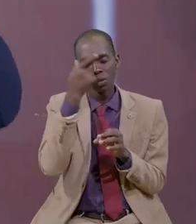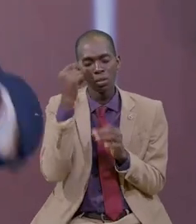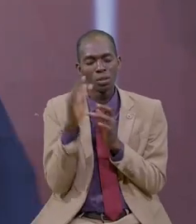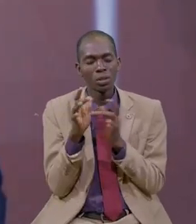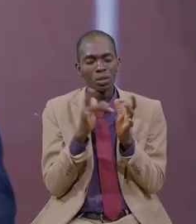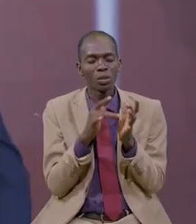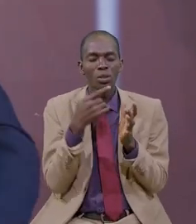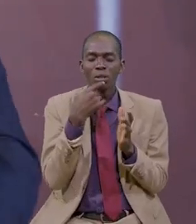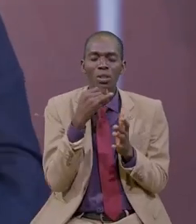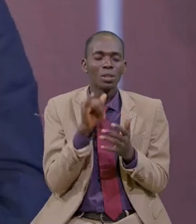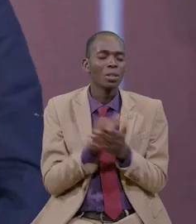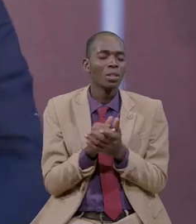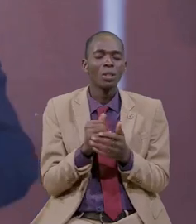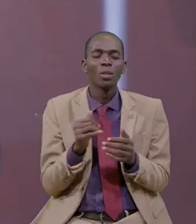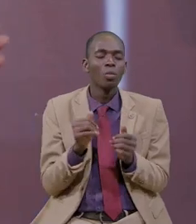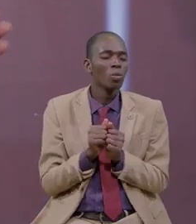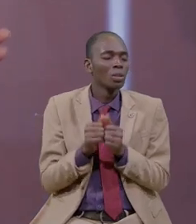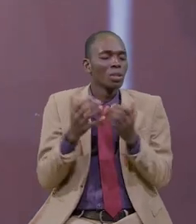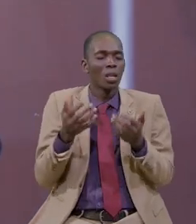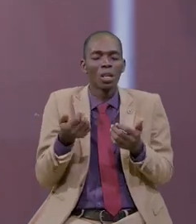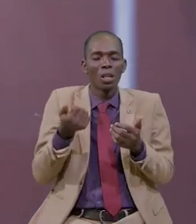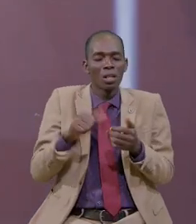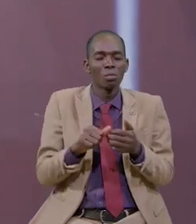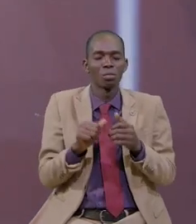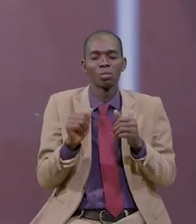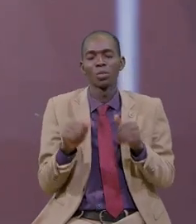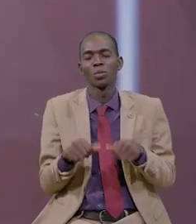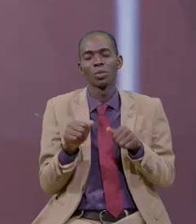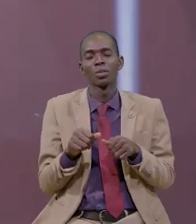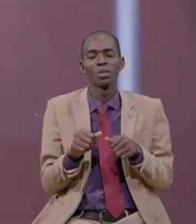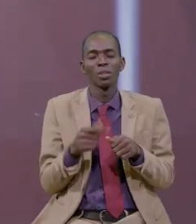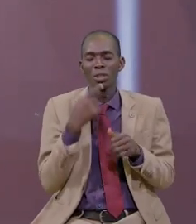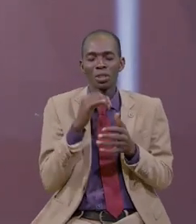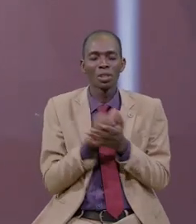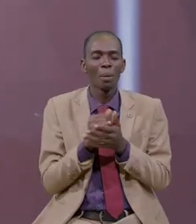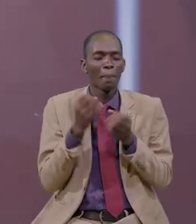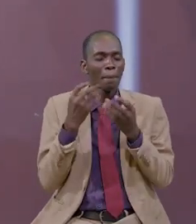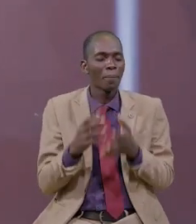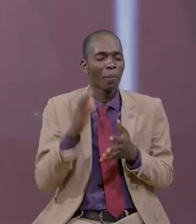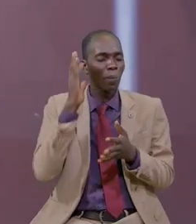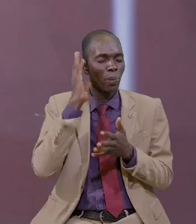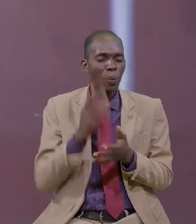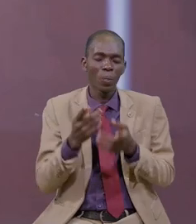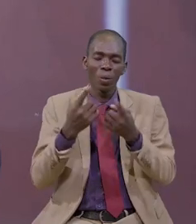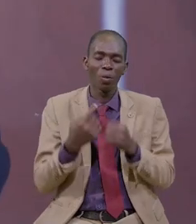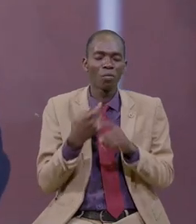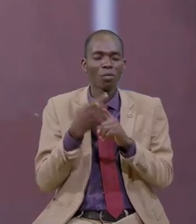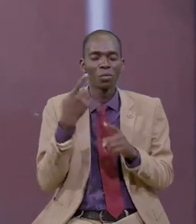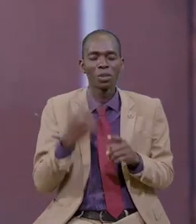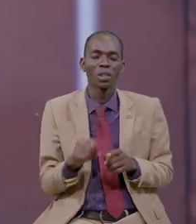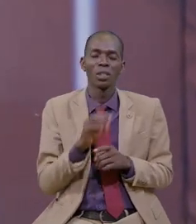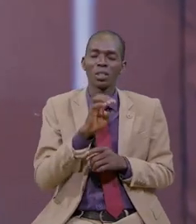sans aucune possibilité de contradiction, que plusieurs viendront de l'Orient et